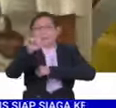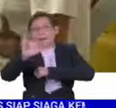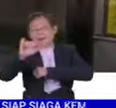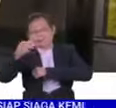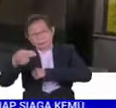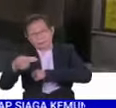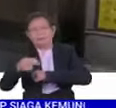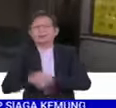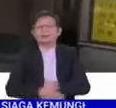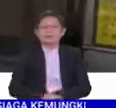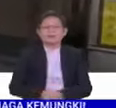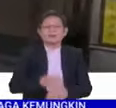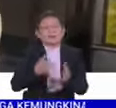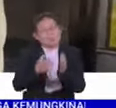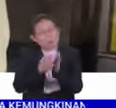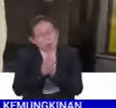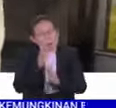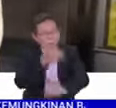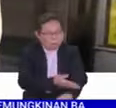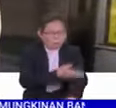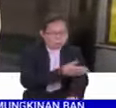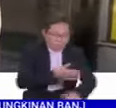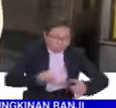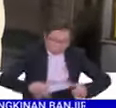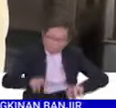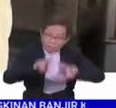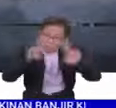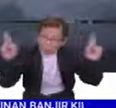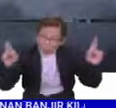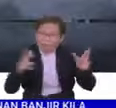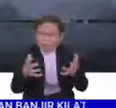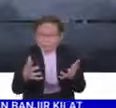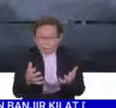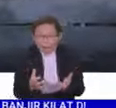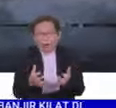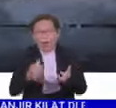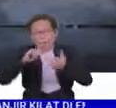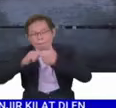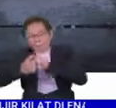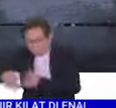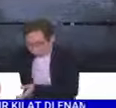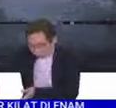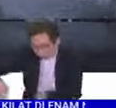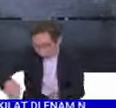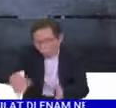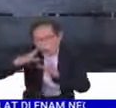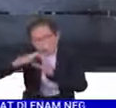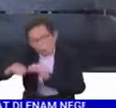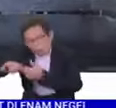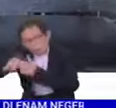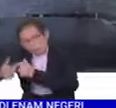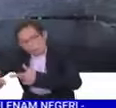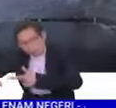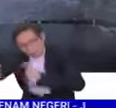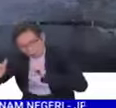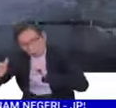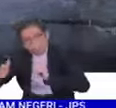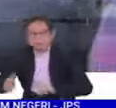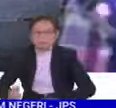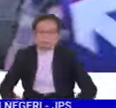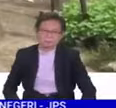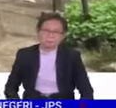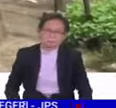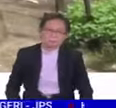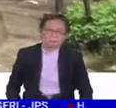sekitar mengharapkan penambahbaikan terhadap infrastruktur jalan raya dan mahu masalah peparitan ditangani segera.